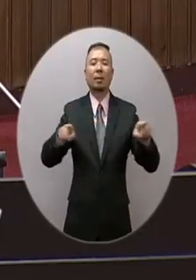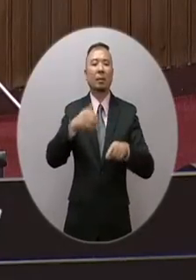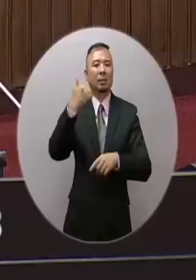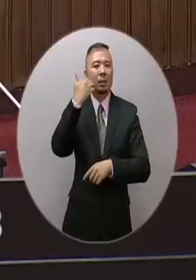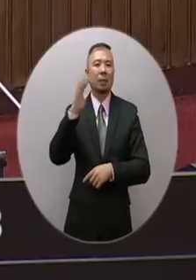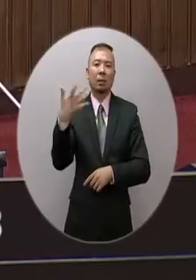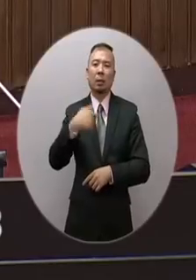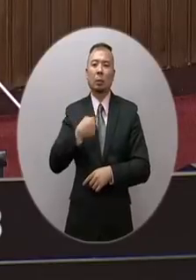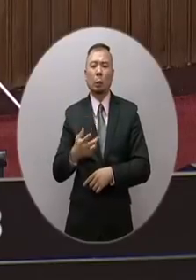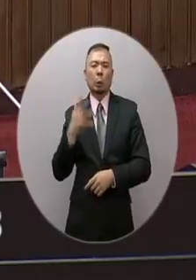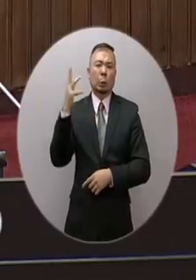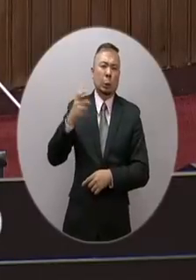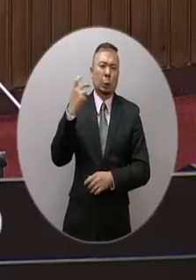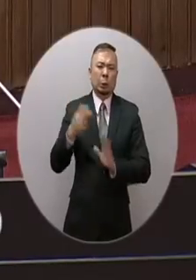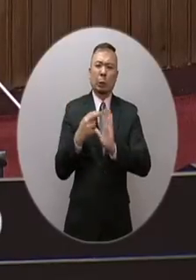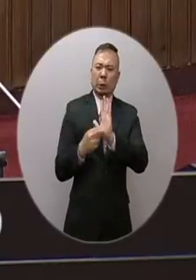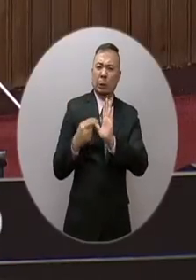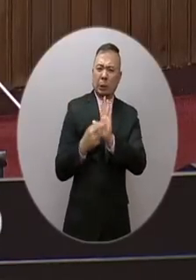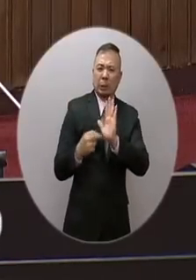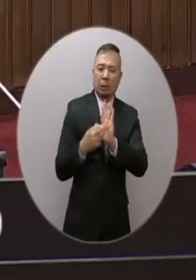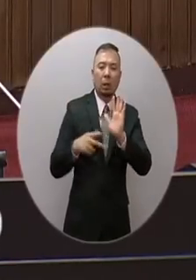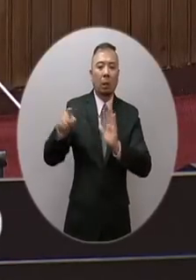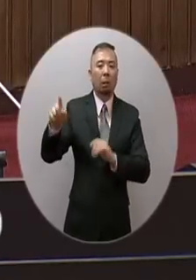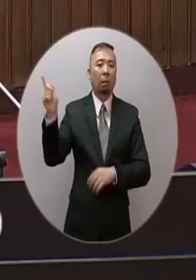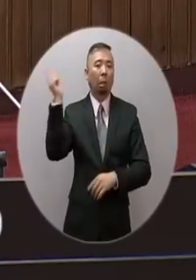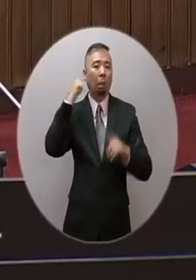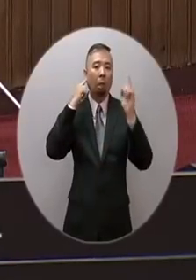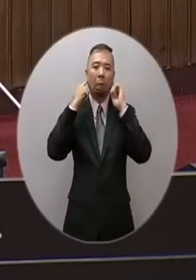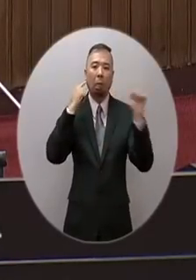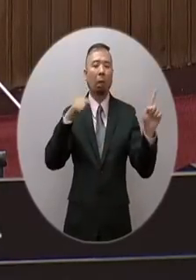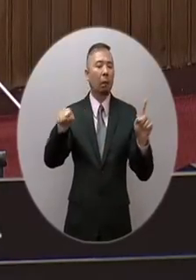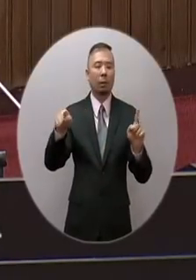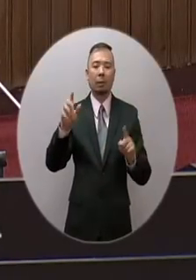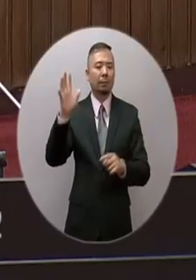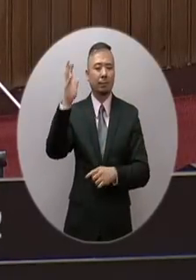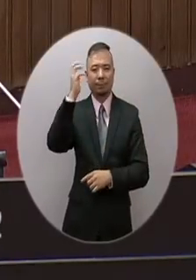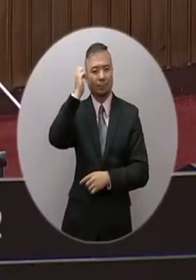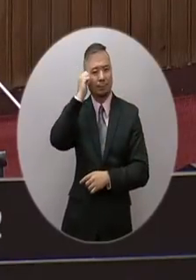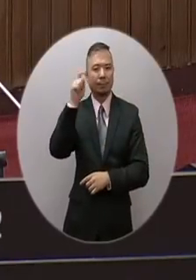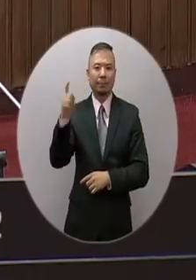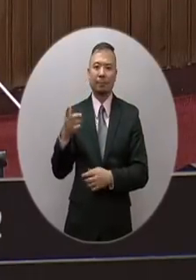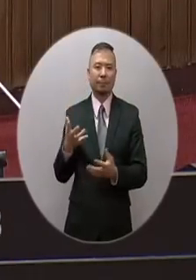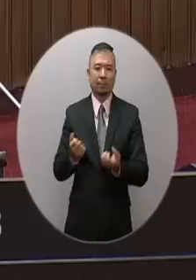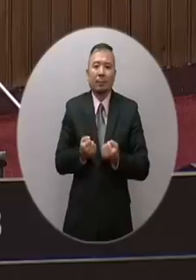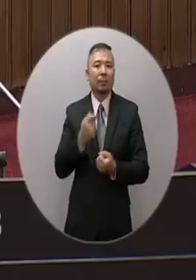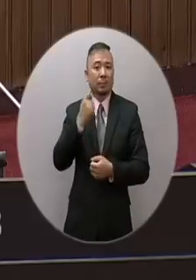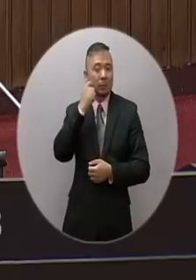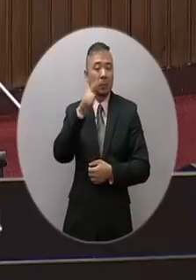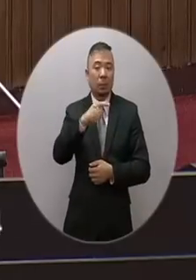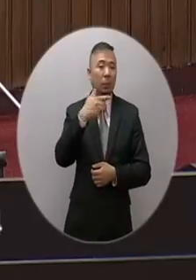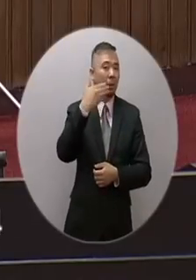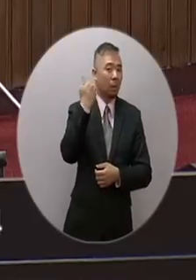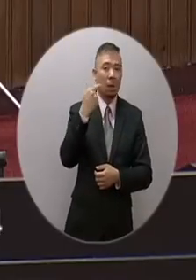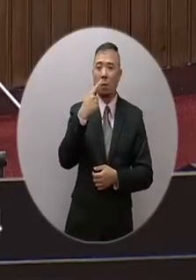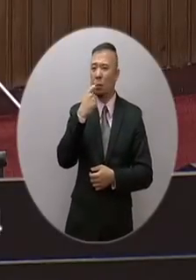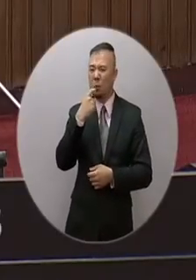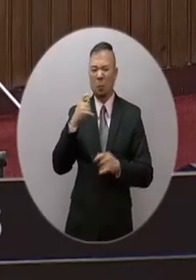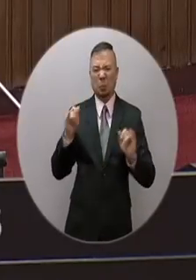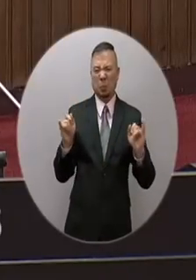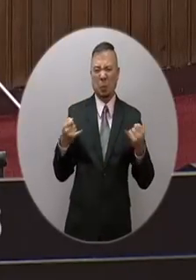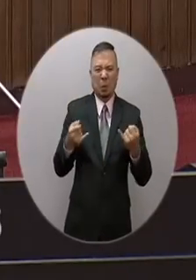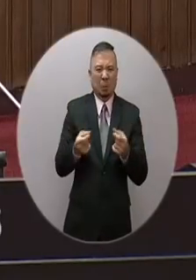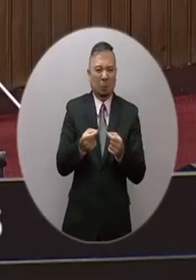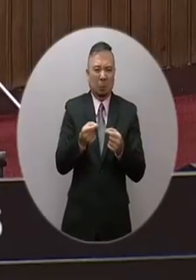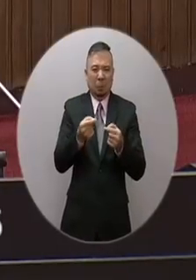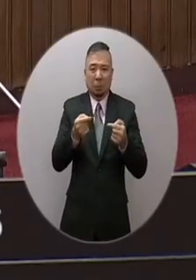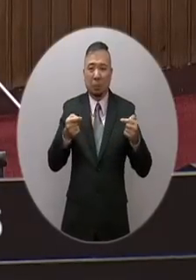渺，恶斗更延续，更激烈，南绿更分裂，更对峙，而且已由政